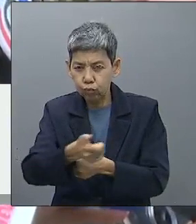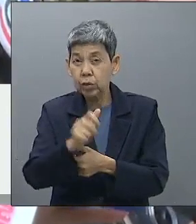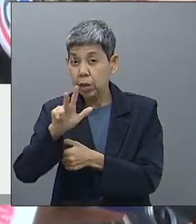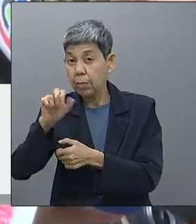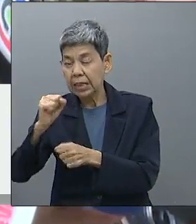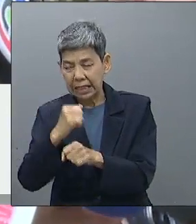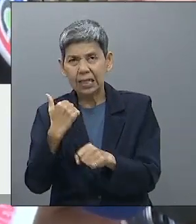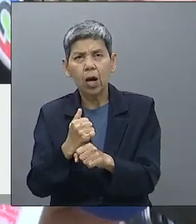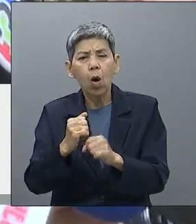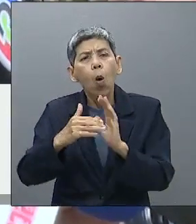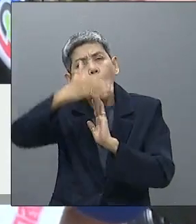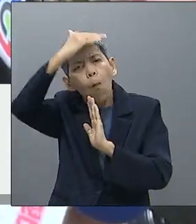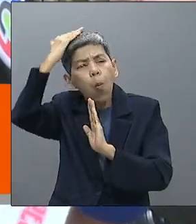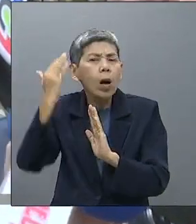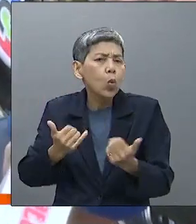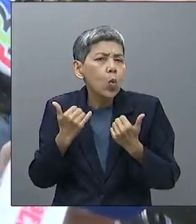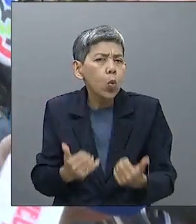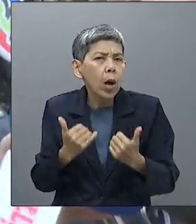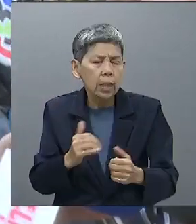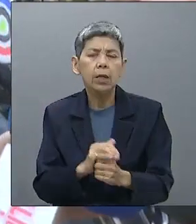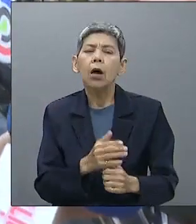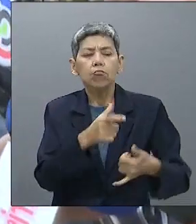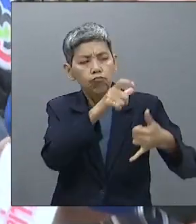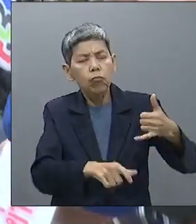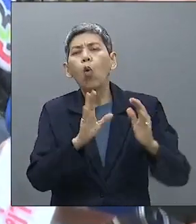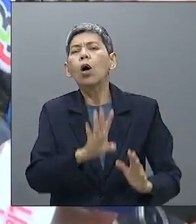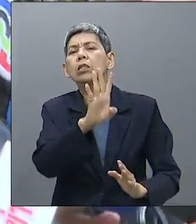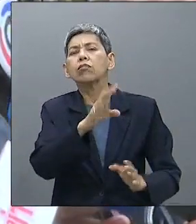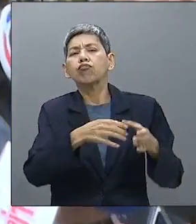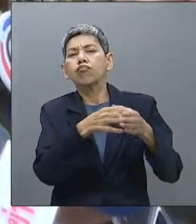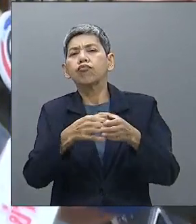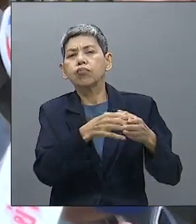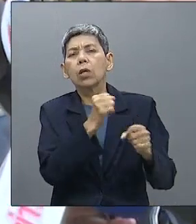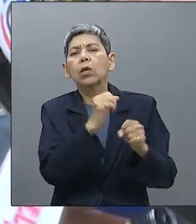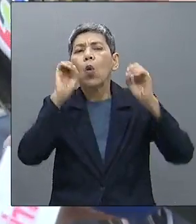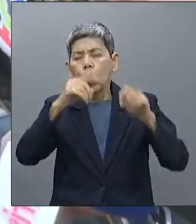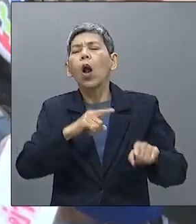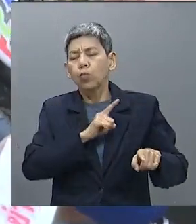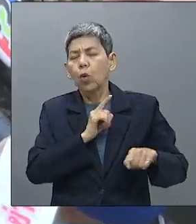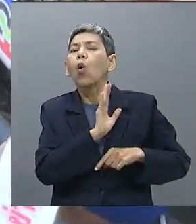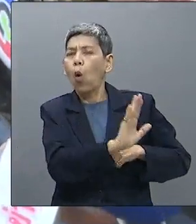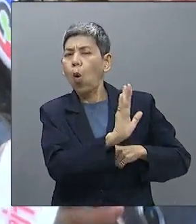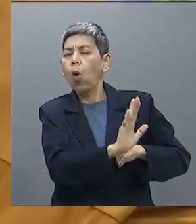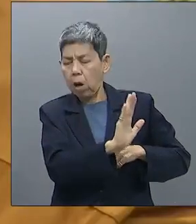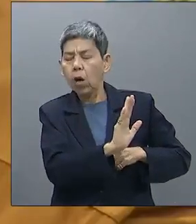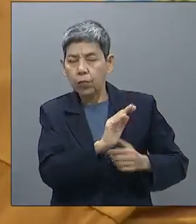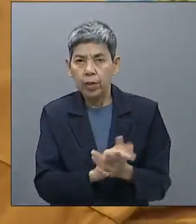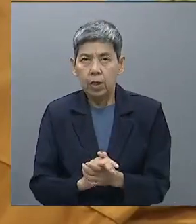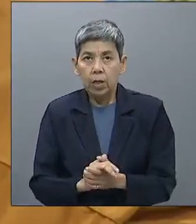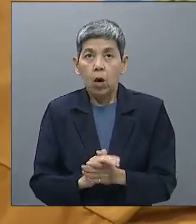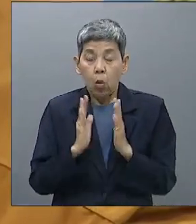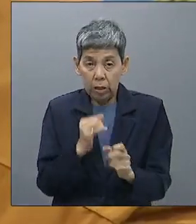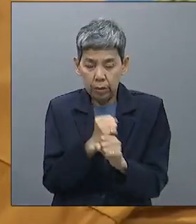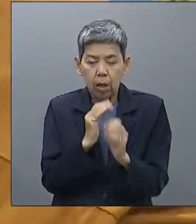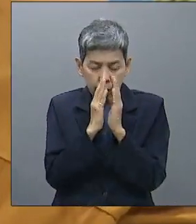าการบวชหน้าไฟวันนี้เป็นความประสงค์ของเจ้าหน้าที่ทีมดับเพลิงที่เป็นครูฝึกในวันที่เกิดเหตุโดยเจ้าหน้าที่ขอ